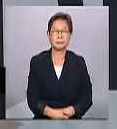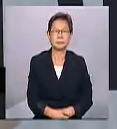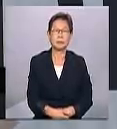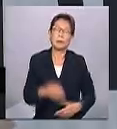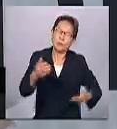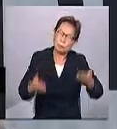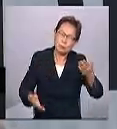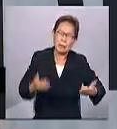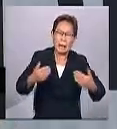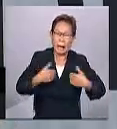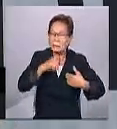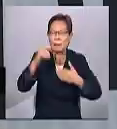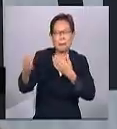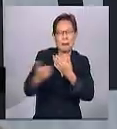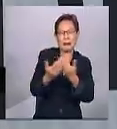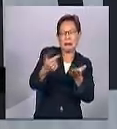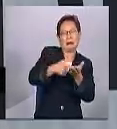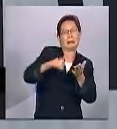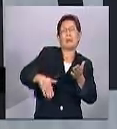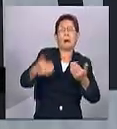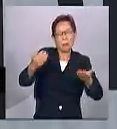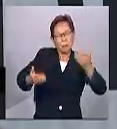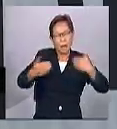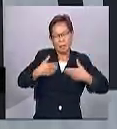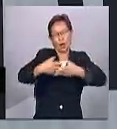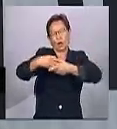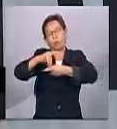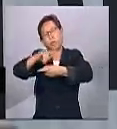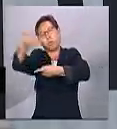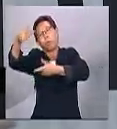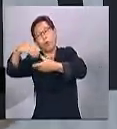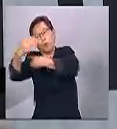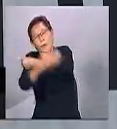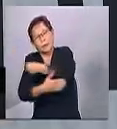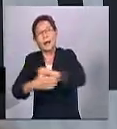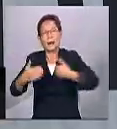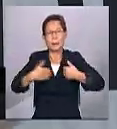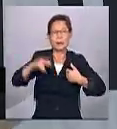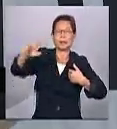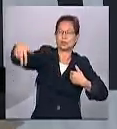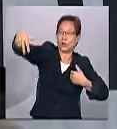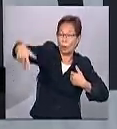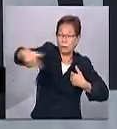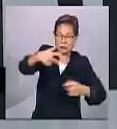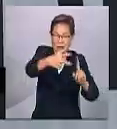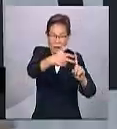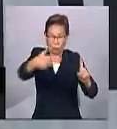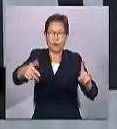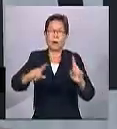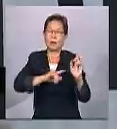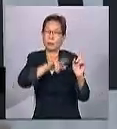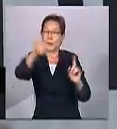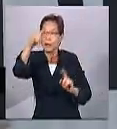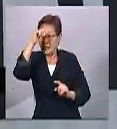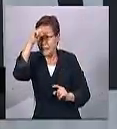Mungkin ada yang tak kembali lagi, mungkin ada yang keluar negara. Contohnya yang kita tahu pergi Sulawesi, pergi Masjid India,